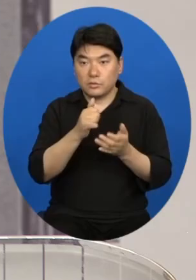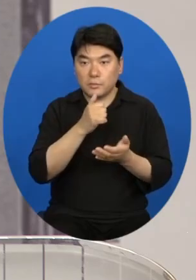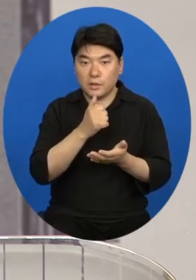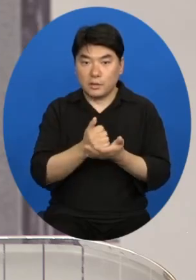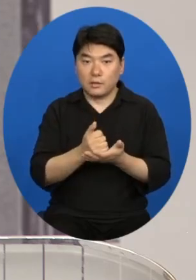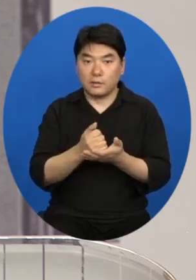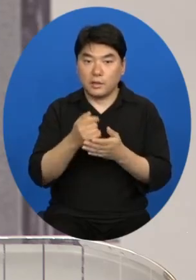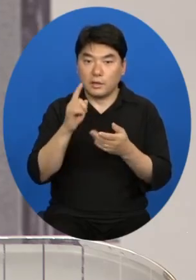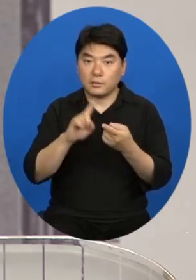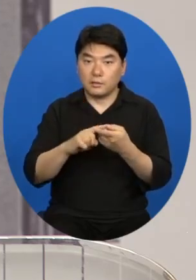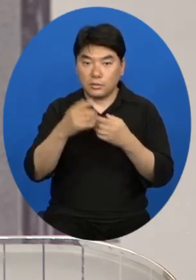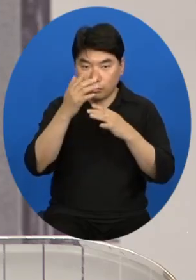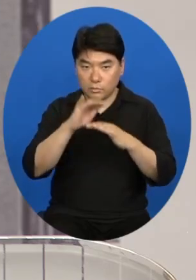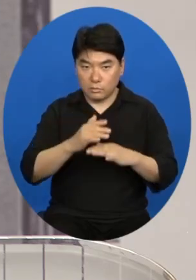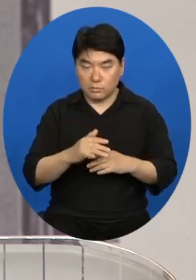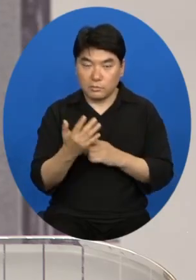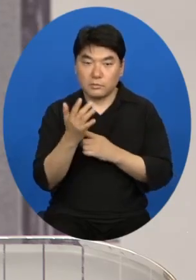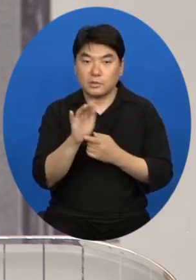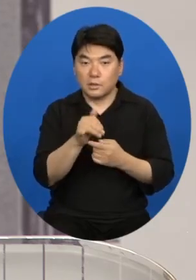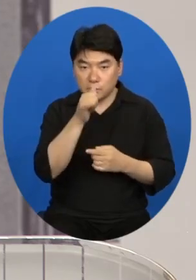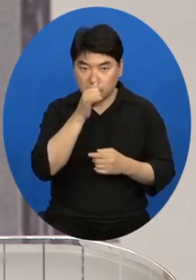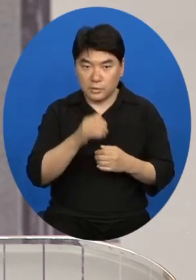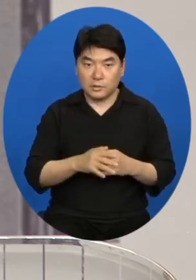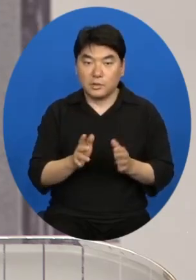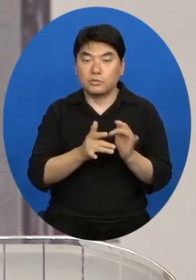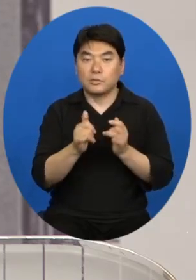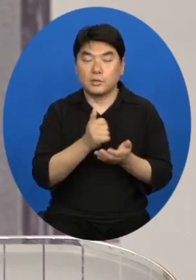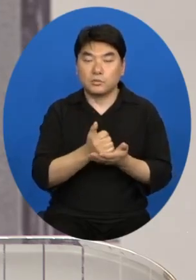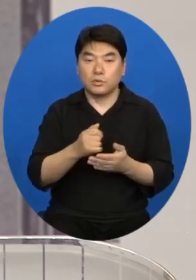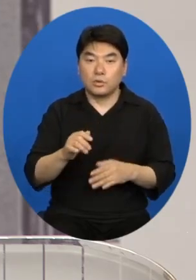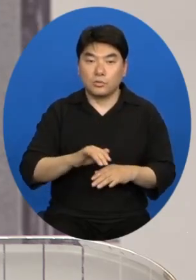것이죠. 예수님께서 우리의 모든 죄를